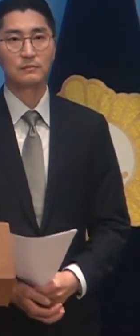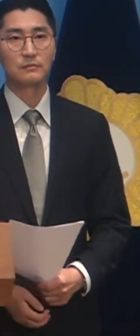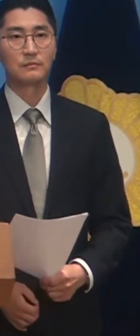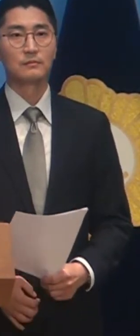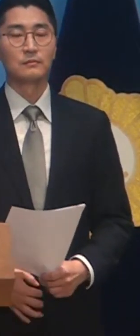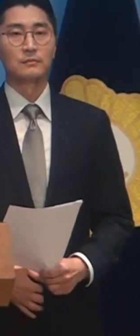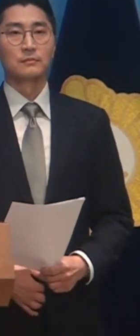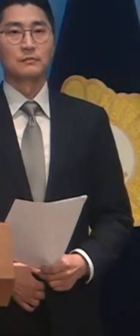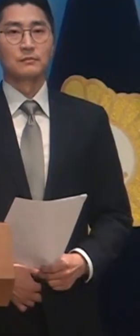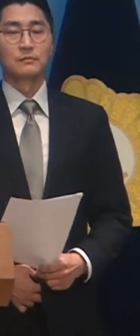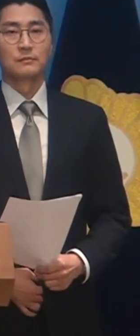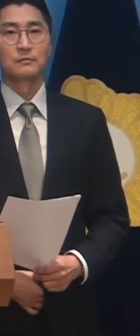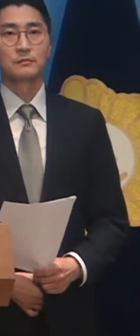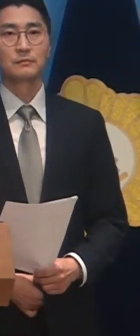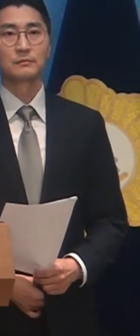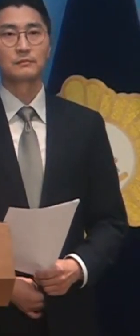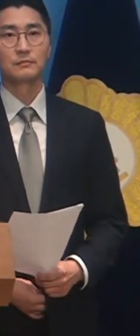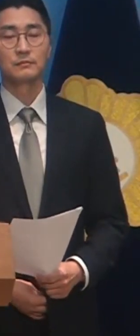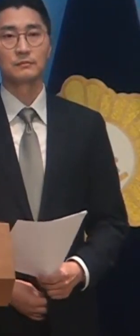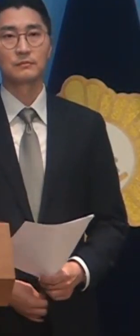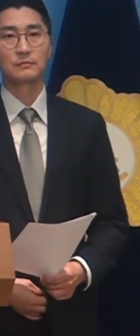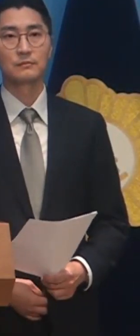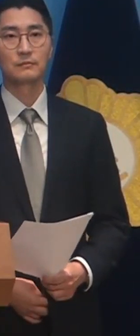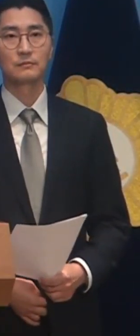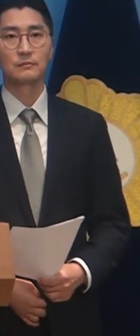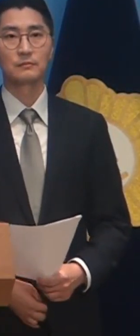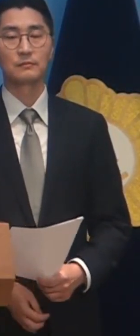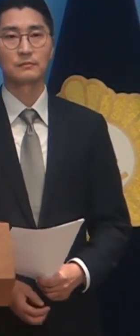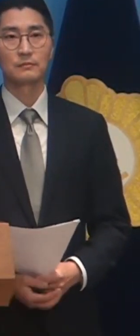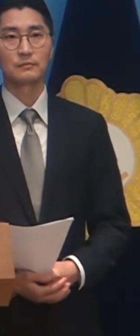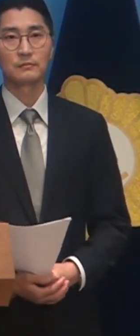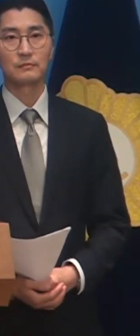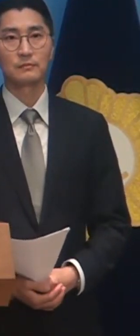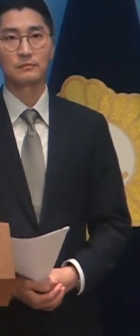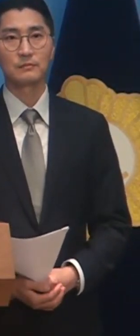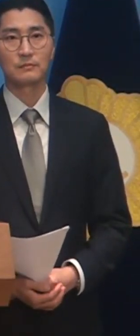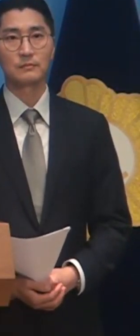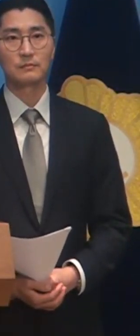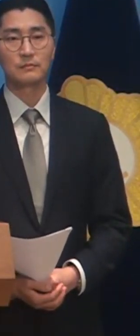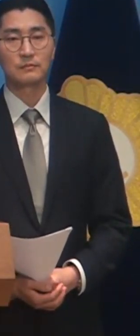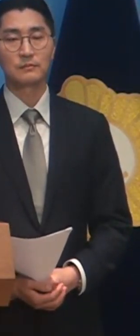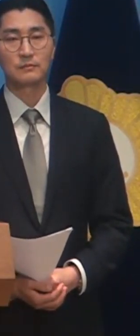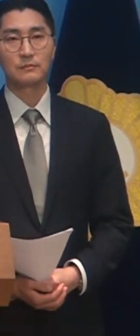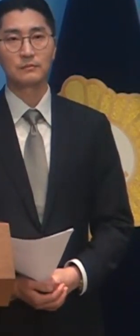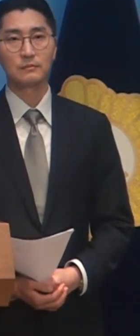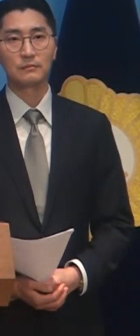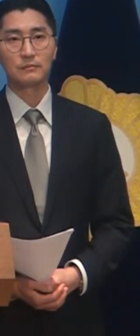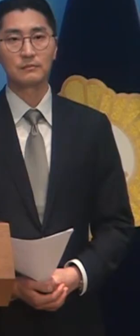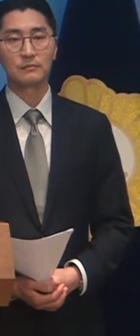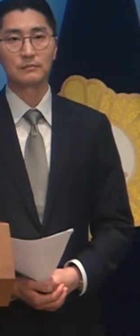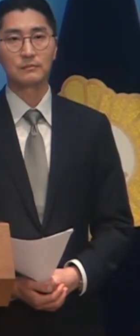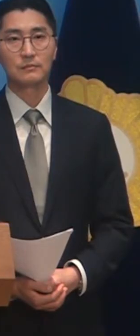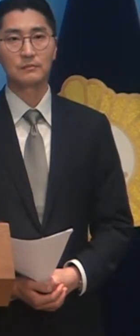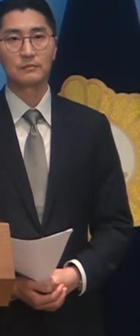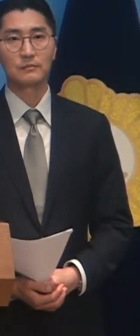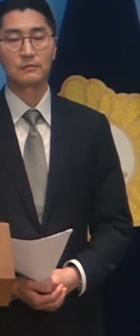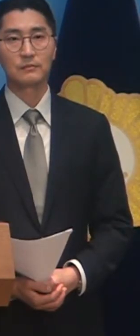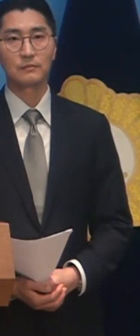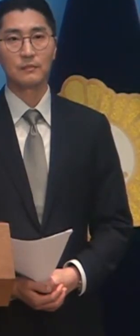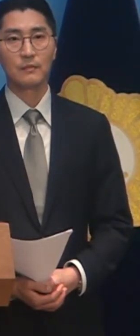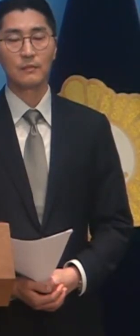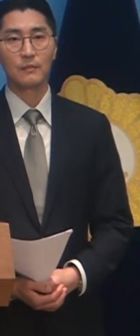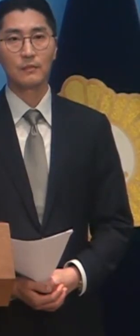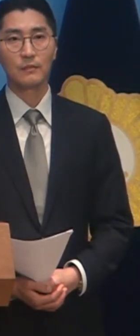근간을 무너뜨립니다. 수사와 기소의 성질상 기계적으로 분리하는 것은 실체적 진실을 발견하는